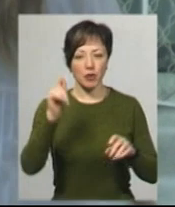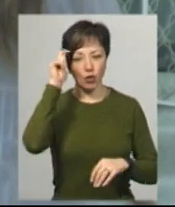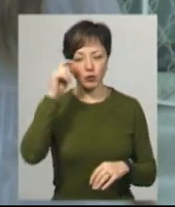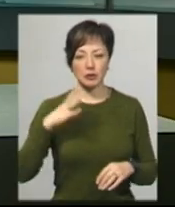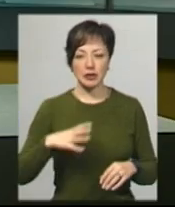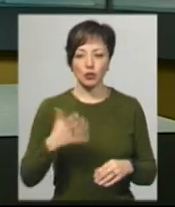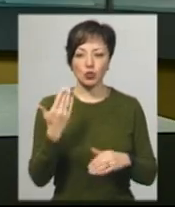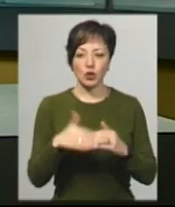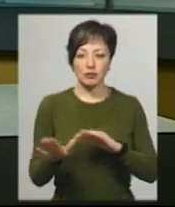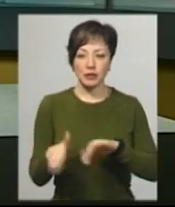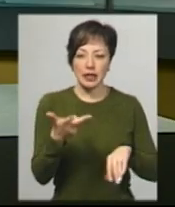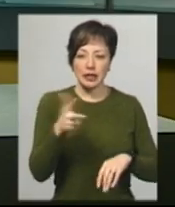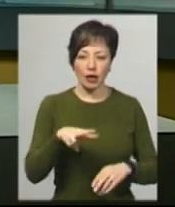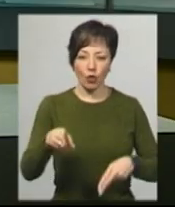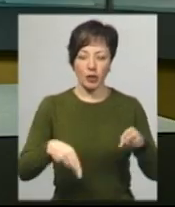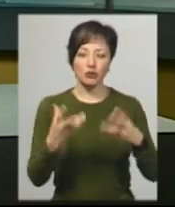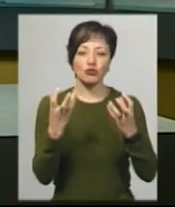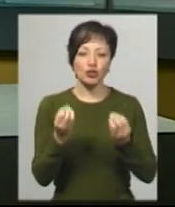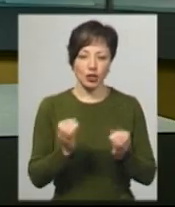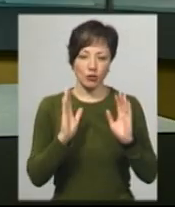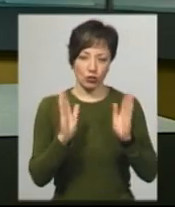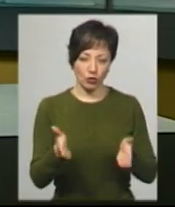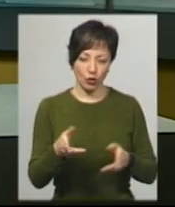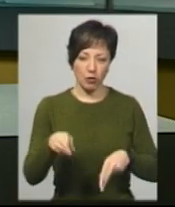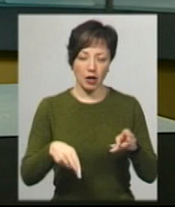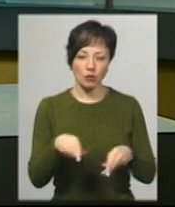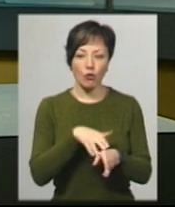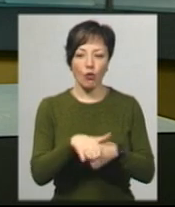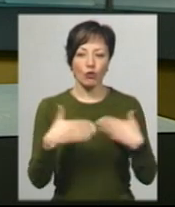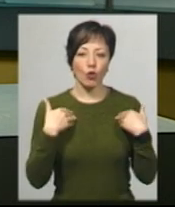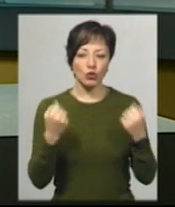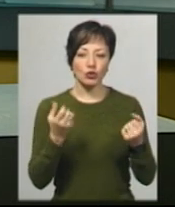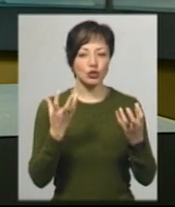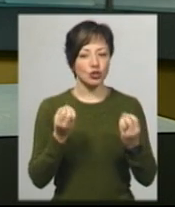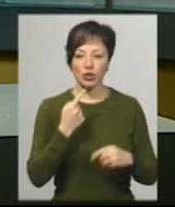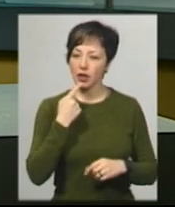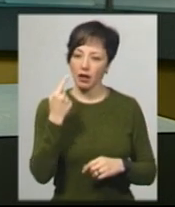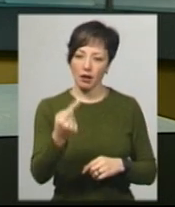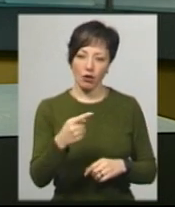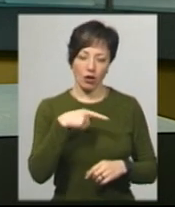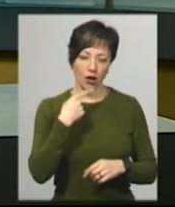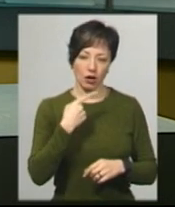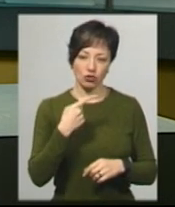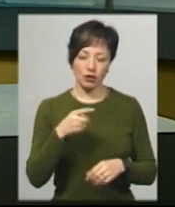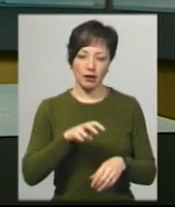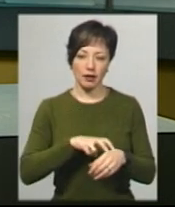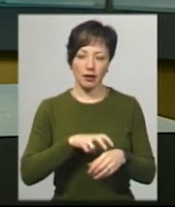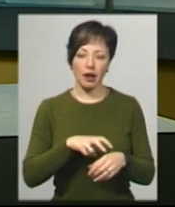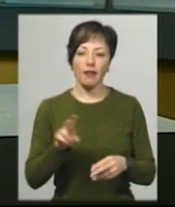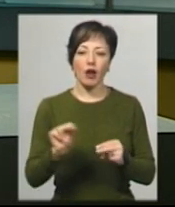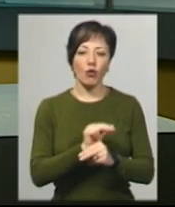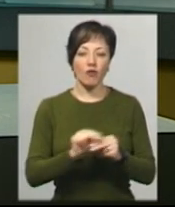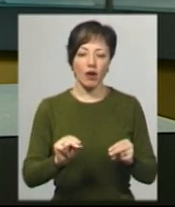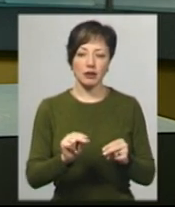уже 3 операції. Попереду у нього ще кілька. До повного одужання пацієнта ще далеко, каже Олександр Пацаранюк. На